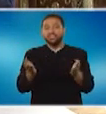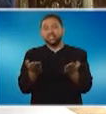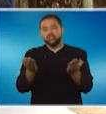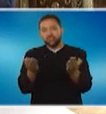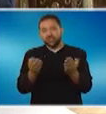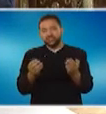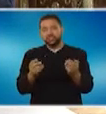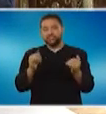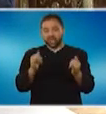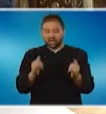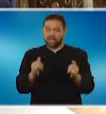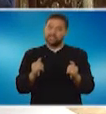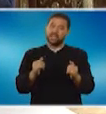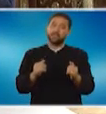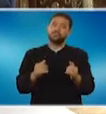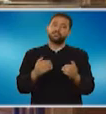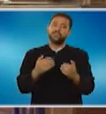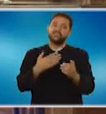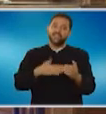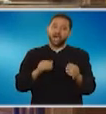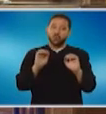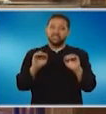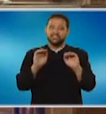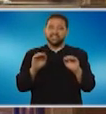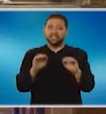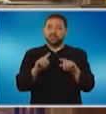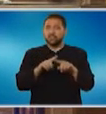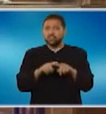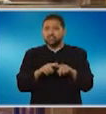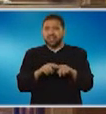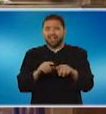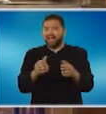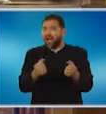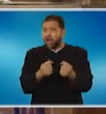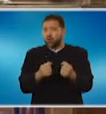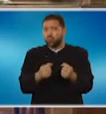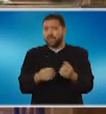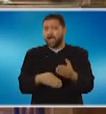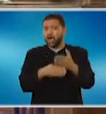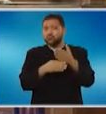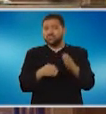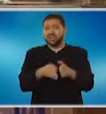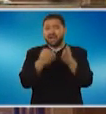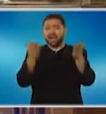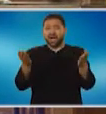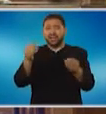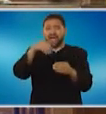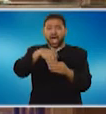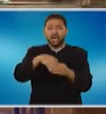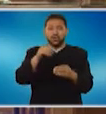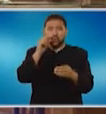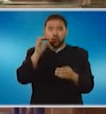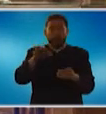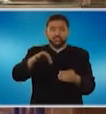să vă întreb, Părinte Adrian, ce formează, ce anume formează cartea în om și mai